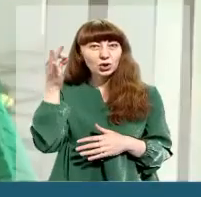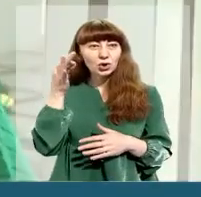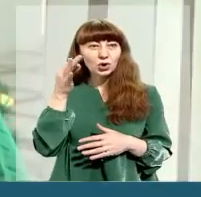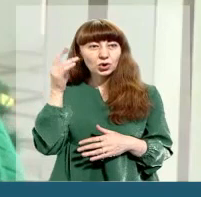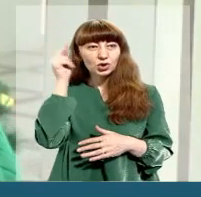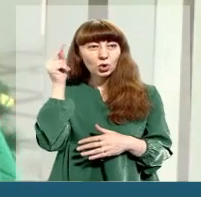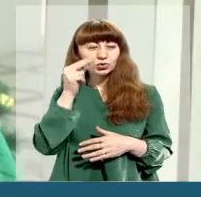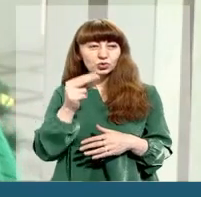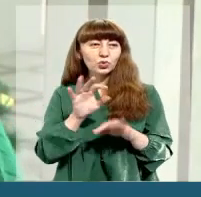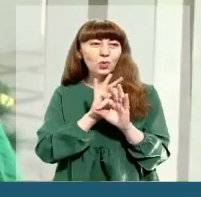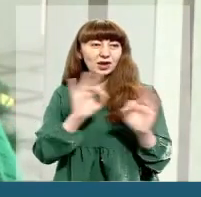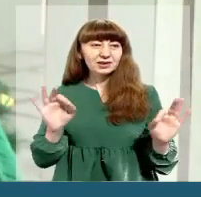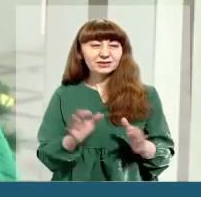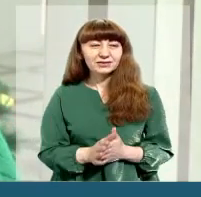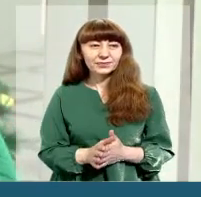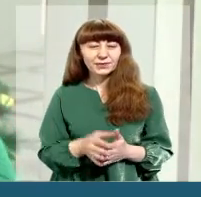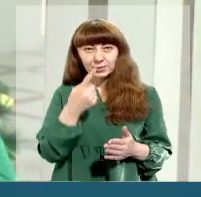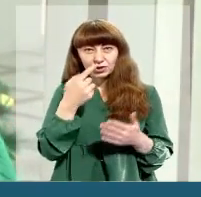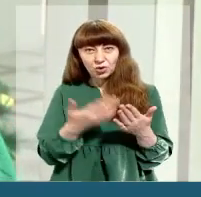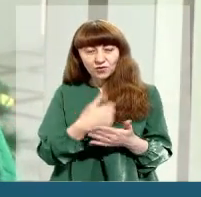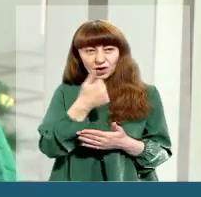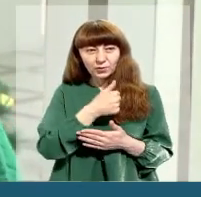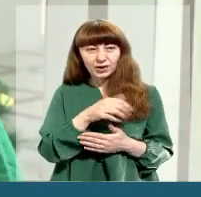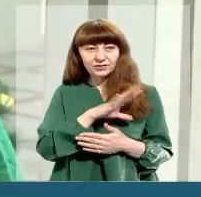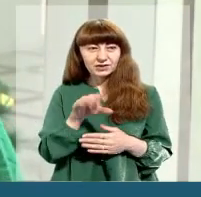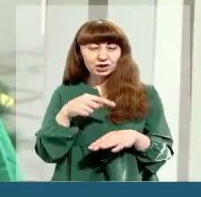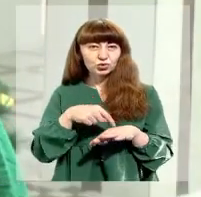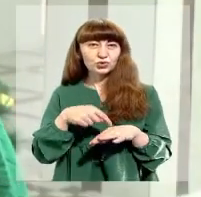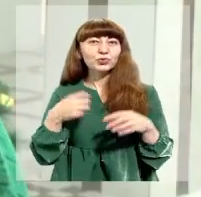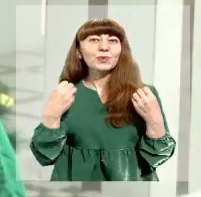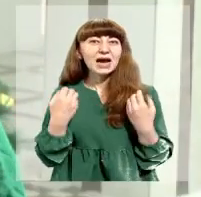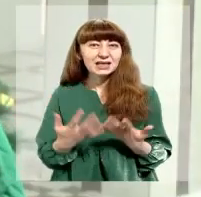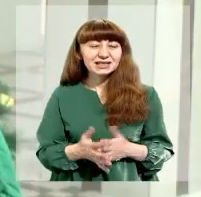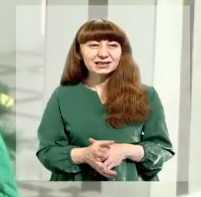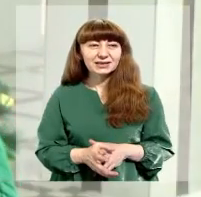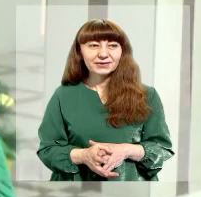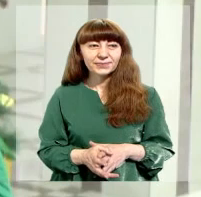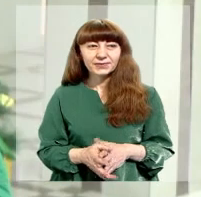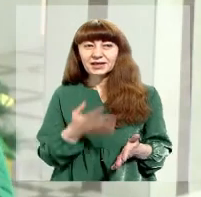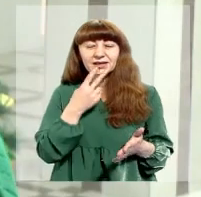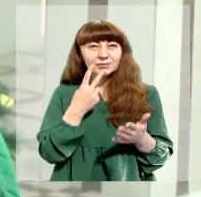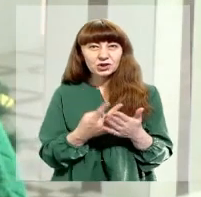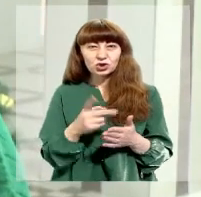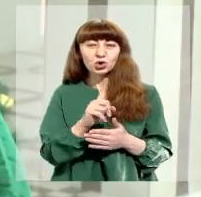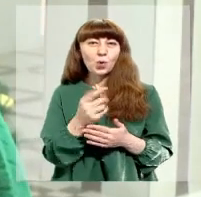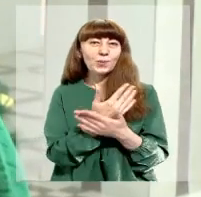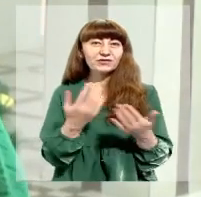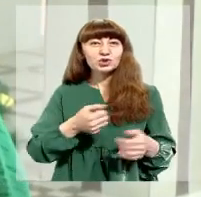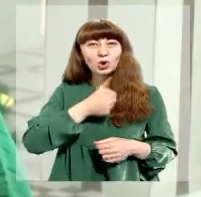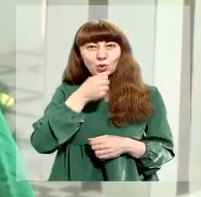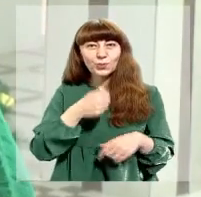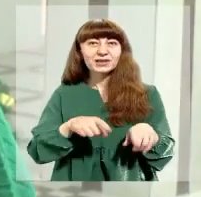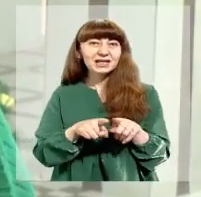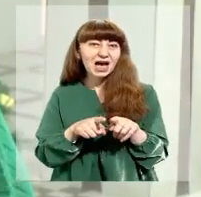преддверии Нового года, естественно, и взрослые, и дети, мы все в предвкушении праздника. И даже несмотря на то, что мы взрослые, мы